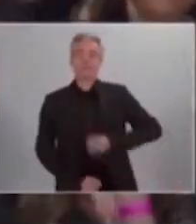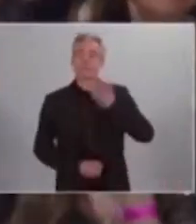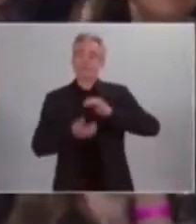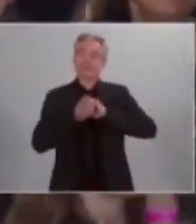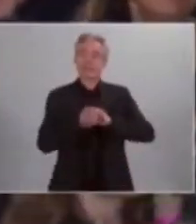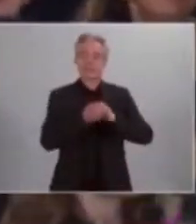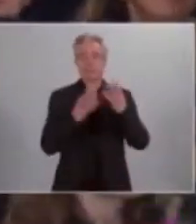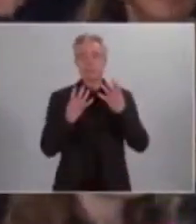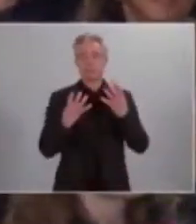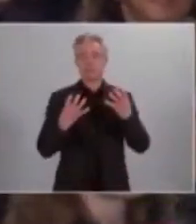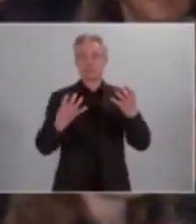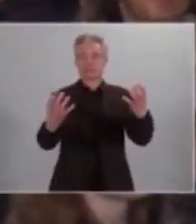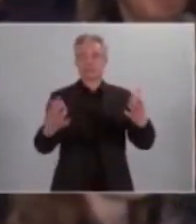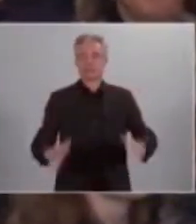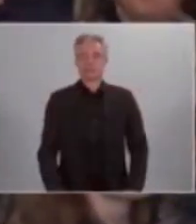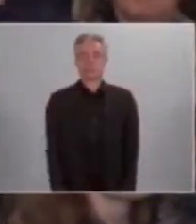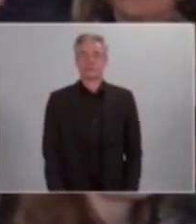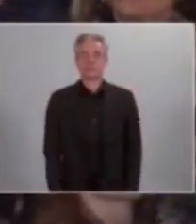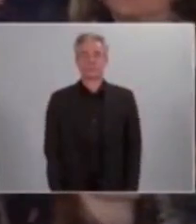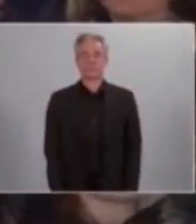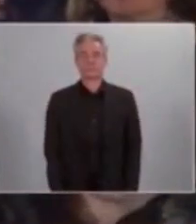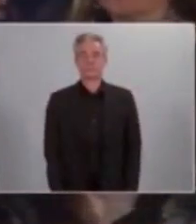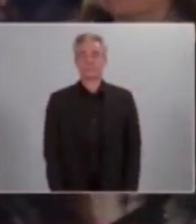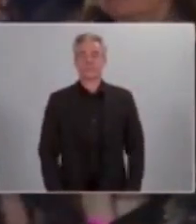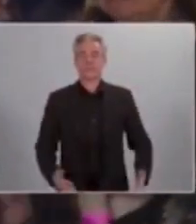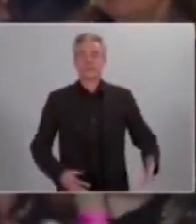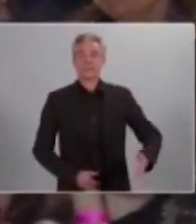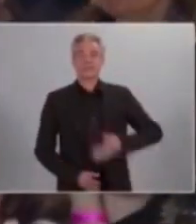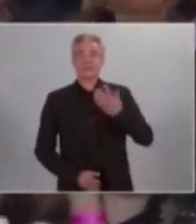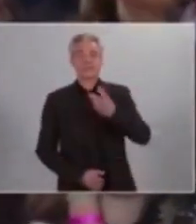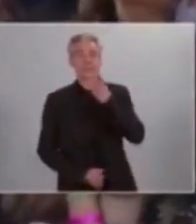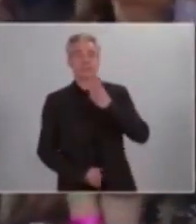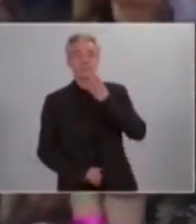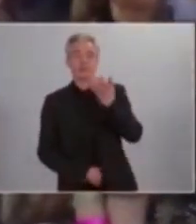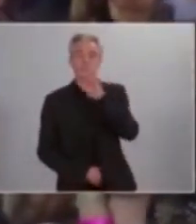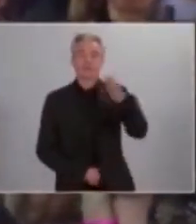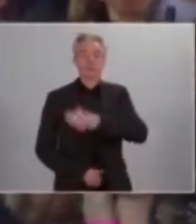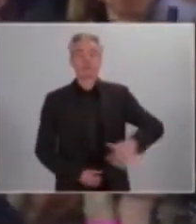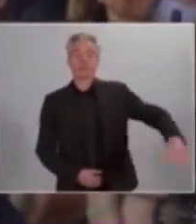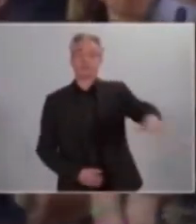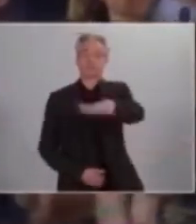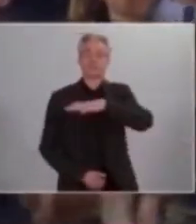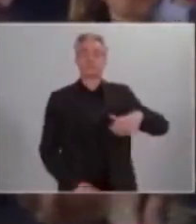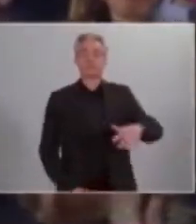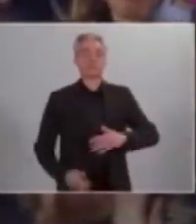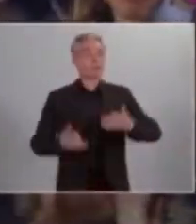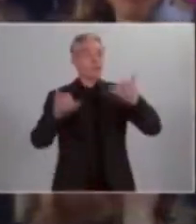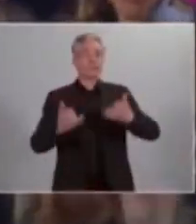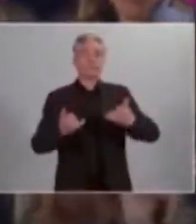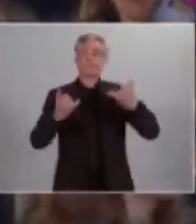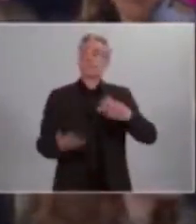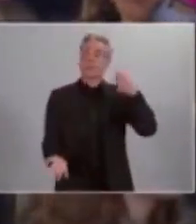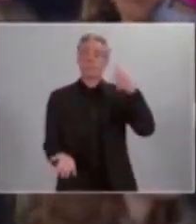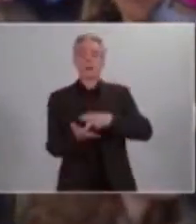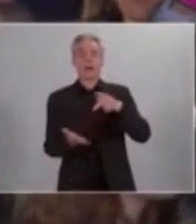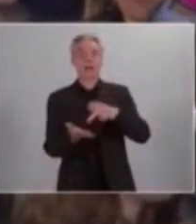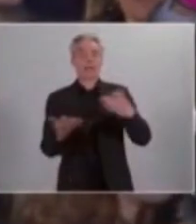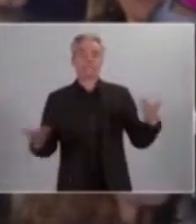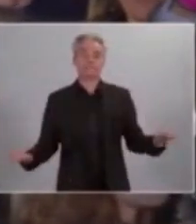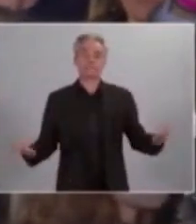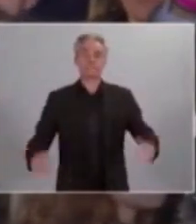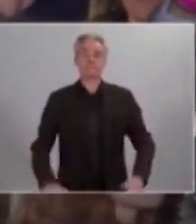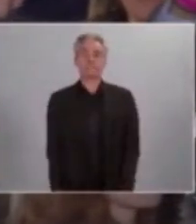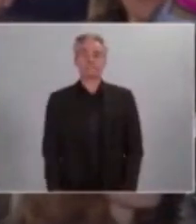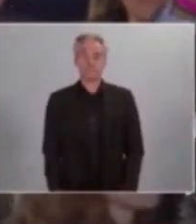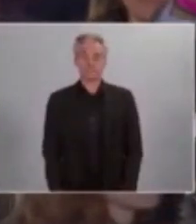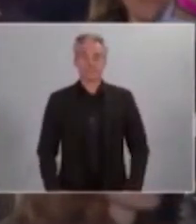เหลืองมานะคะซึ่งเป็นการประท้วงกันในเรื่องของราคาพลังงานแล้วก็ลามไปทั่วประเทศเลยค่ะมีการปราบปรามประชาช